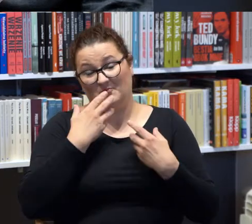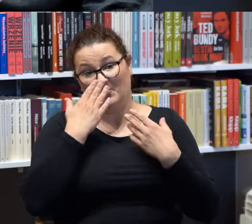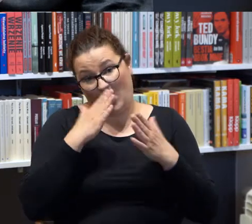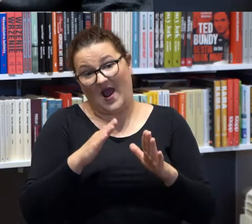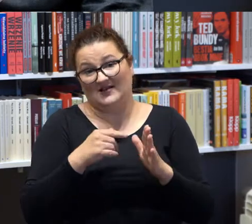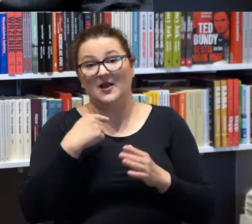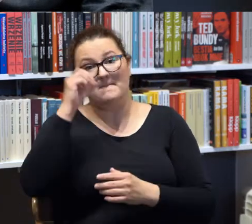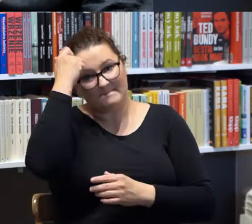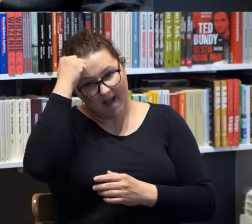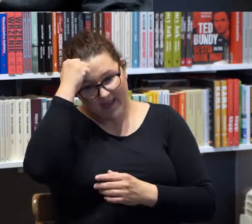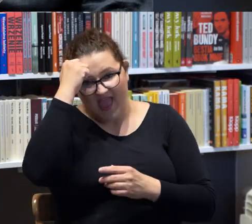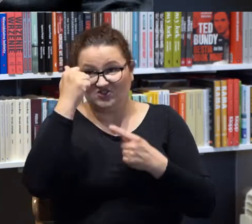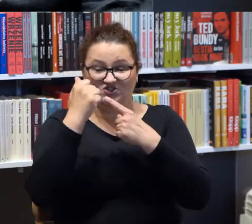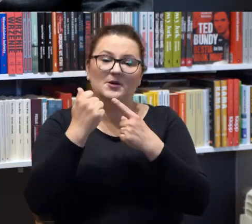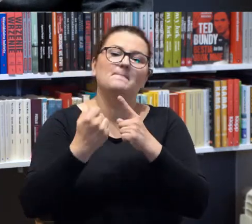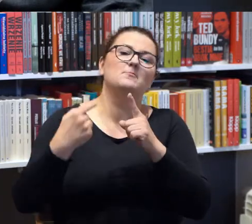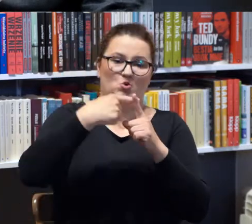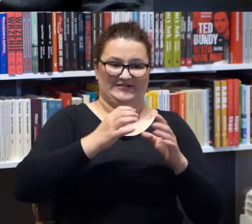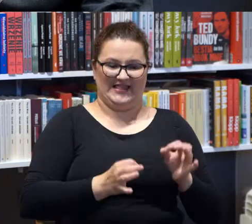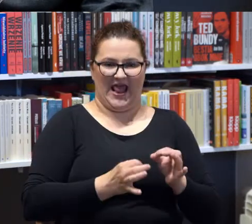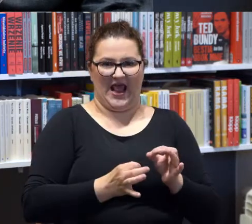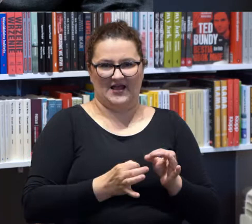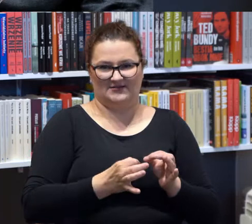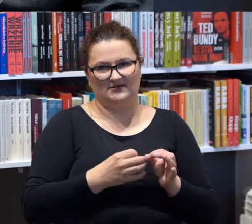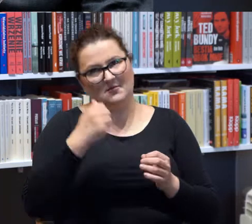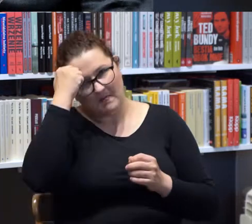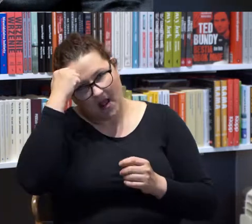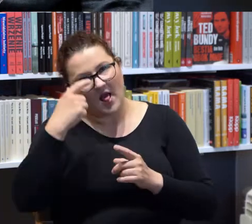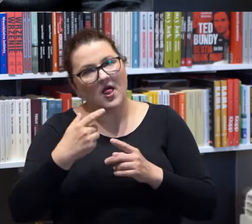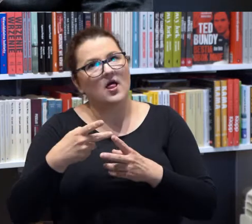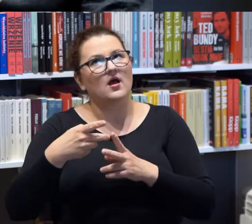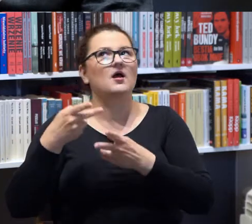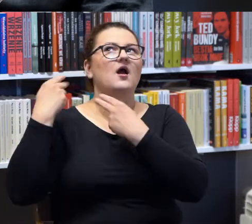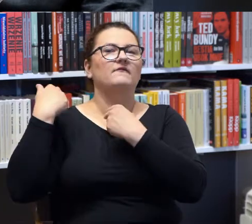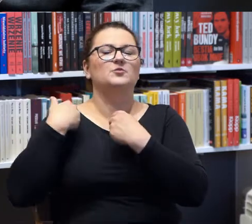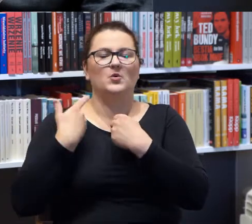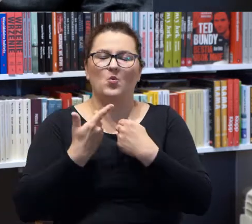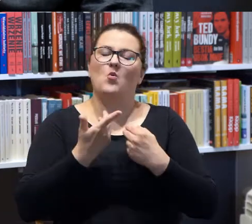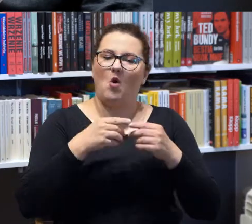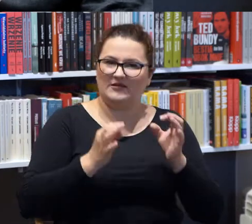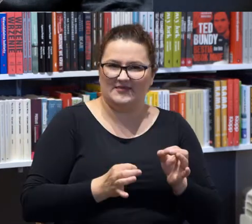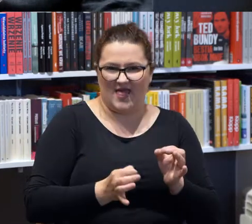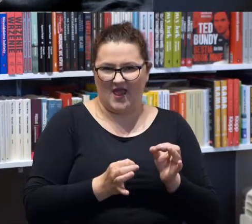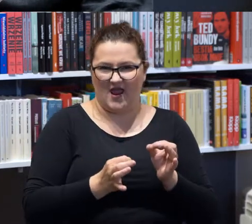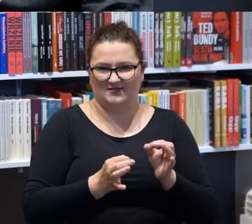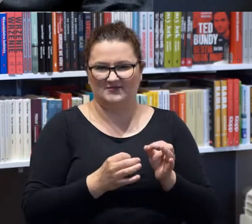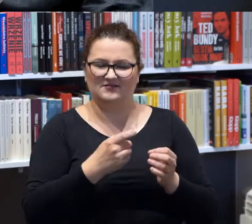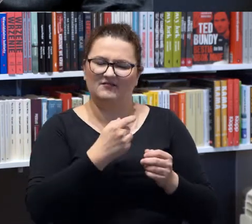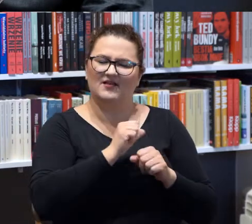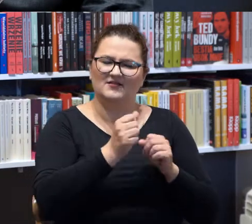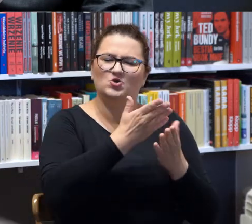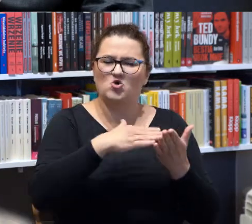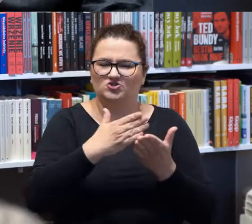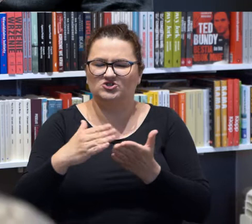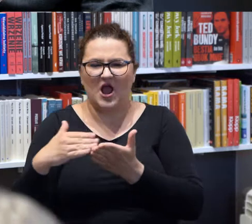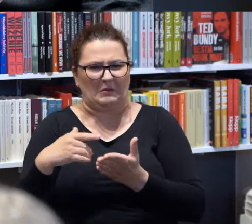filtrowana przez to moje tu i teraz. To ta moja teraźniejszość jest sygnalizowana, tam są takie rozdziały, one